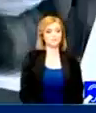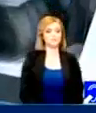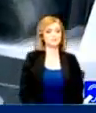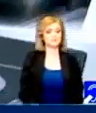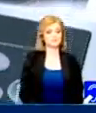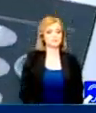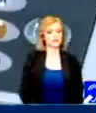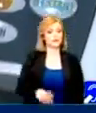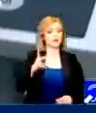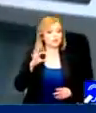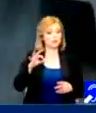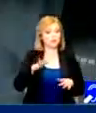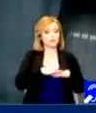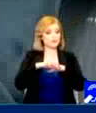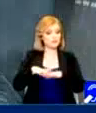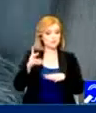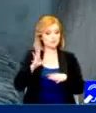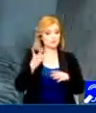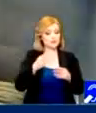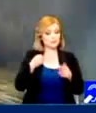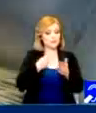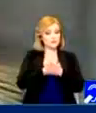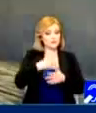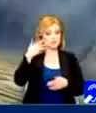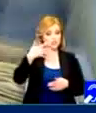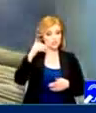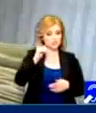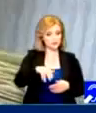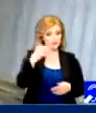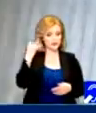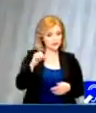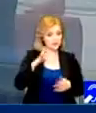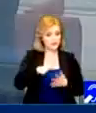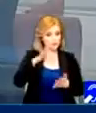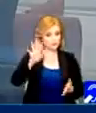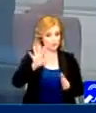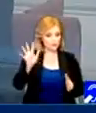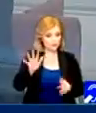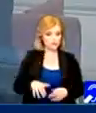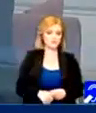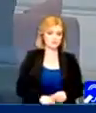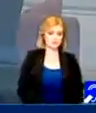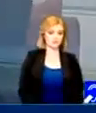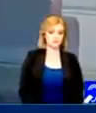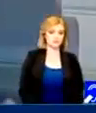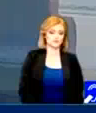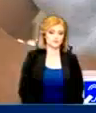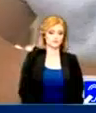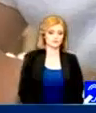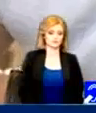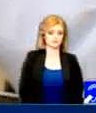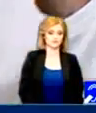depăși 50.000 de lei. Plățile instant sunt valabile pentru conturi în lei, dar experții spun că la cererea băncilor, ele pot fi extinse și